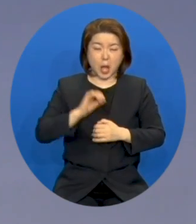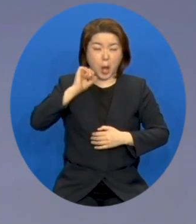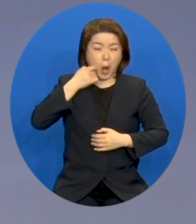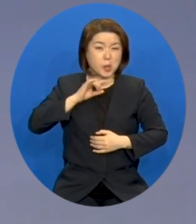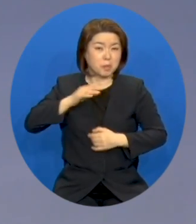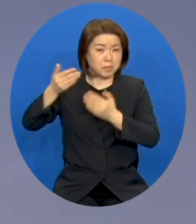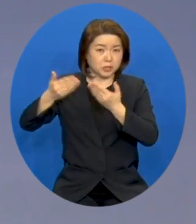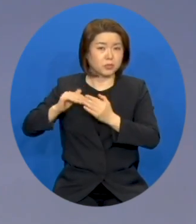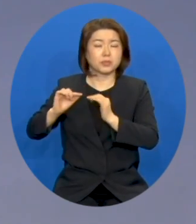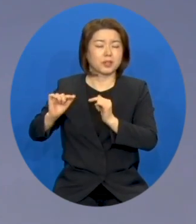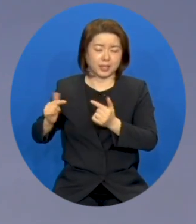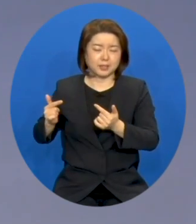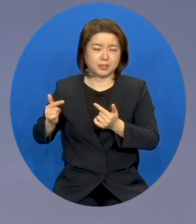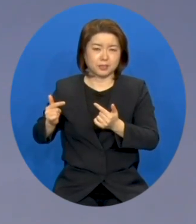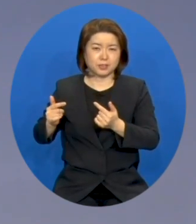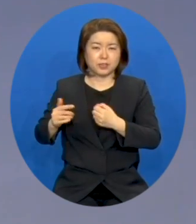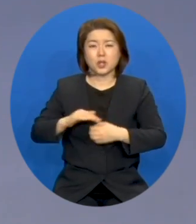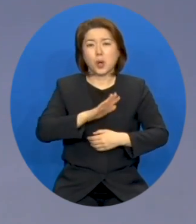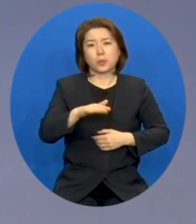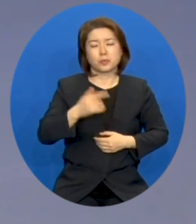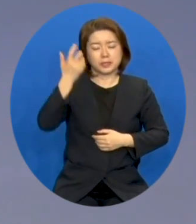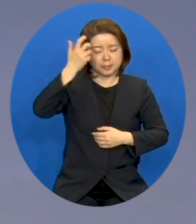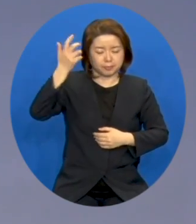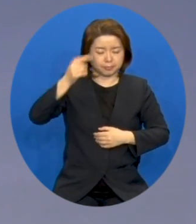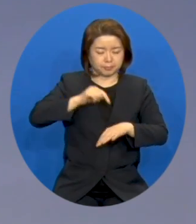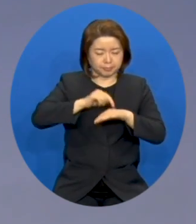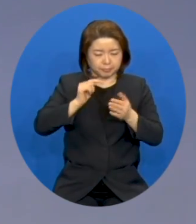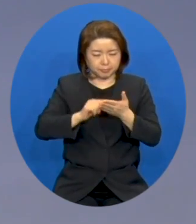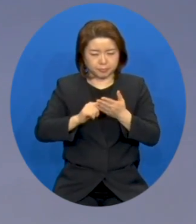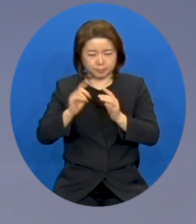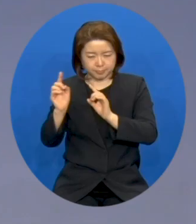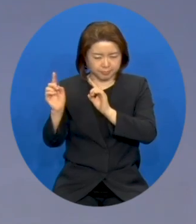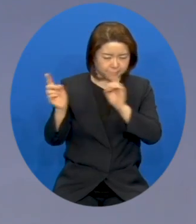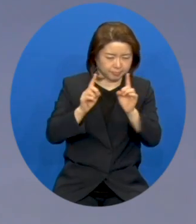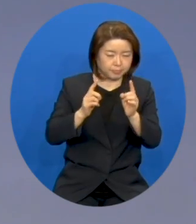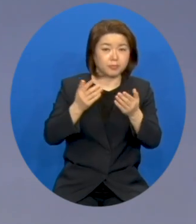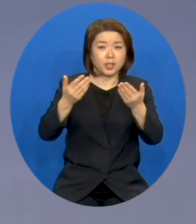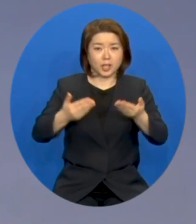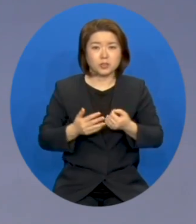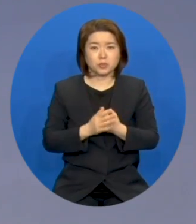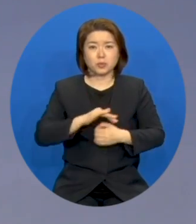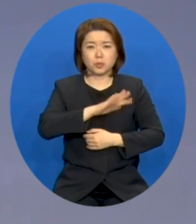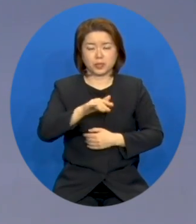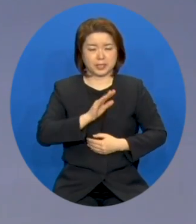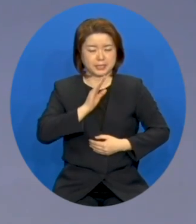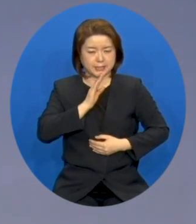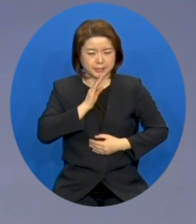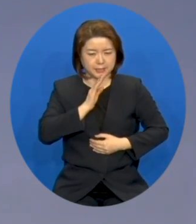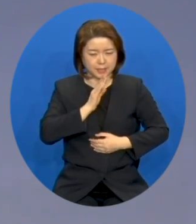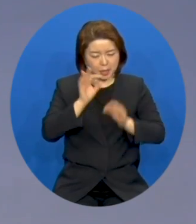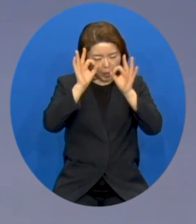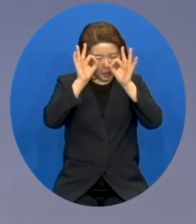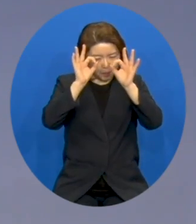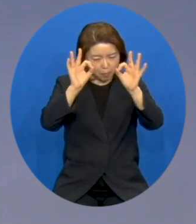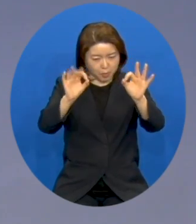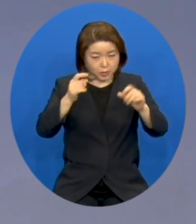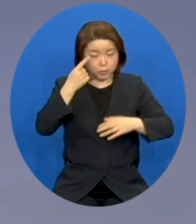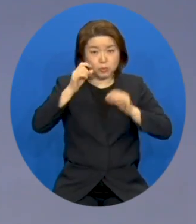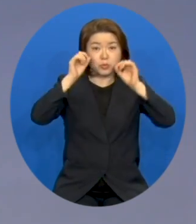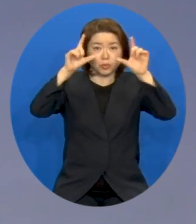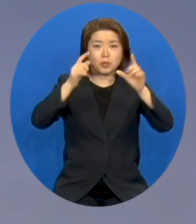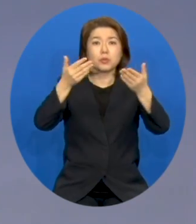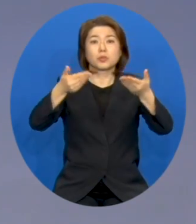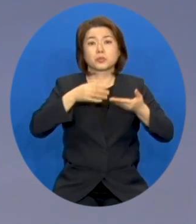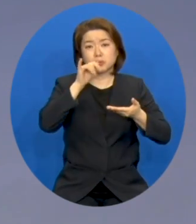것은 아닙니다. 우리의 심령을 각성시키고 우리에게 정말 진짜 보아야 될 눈을 열어주고